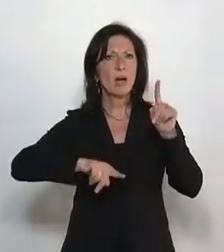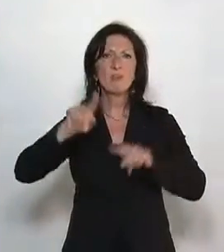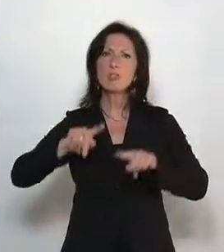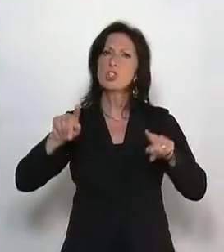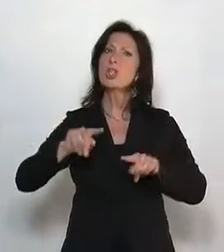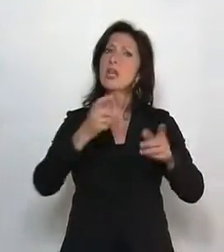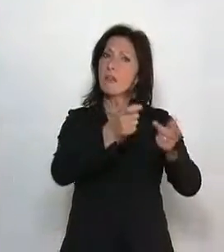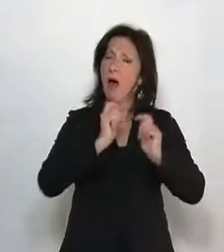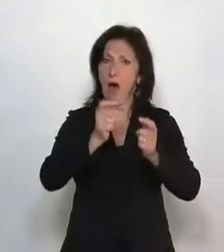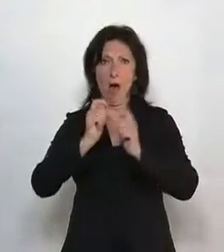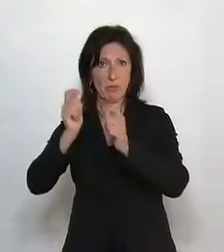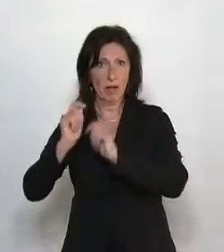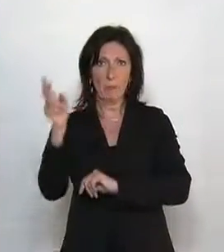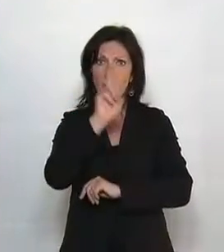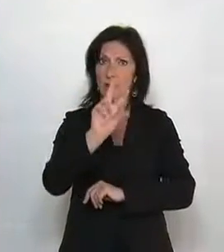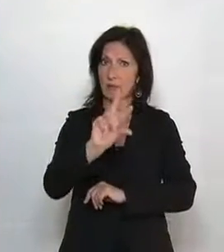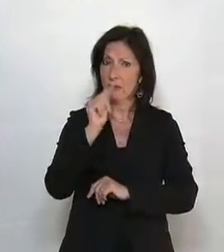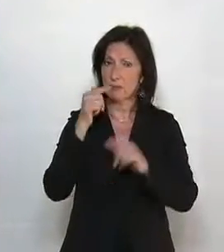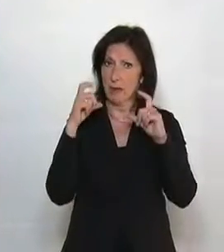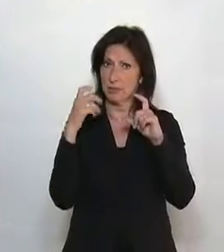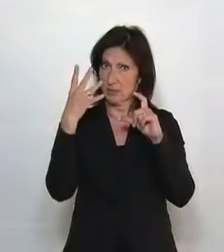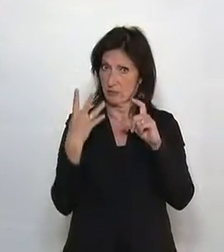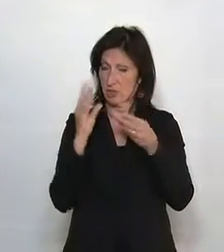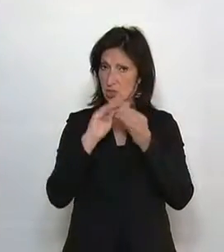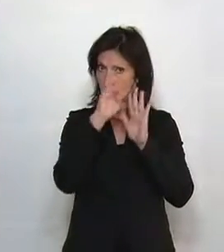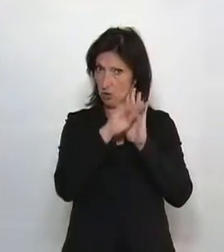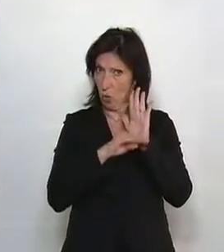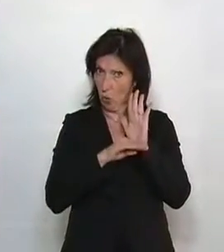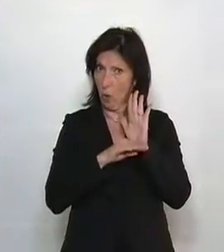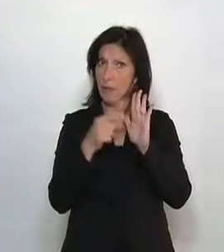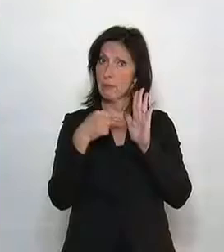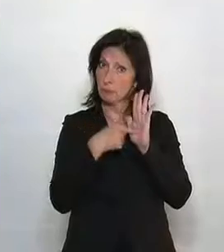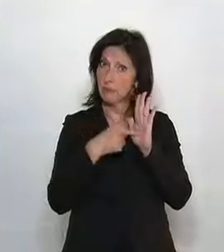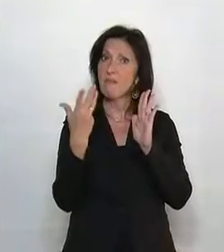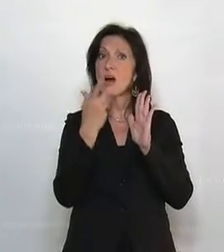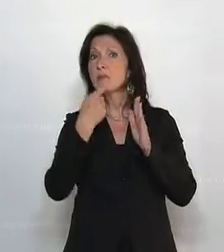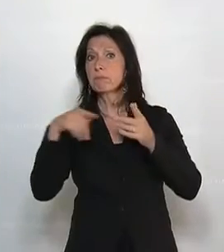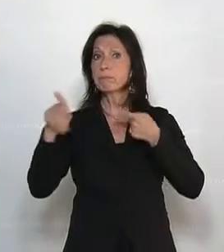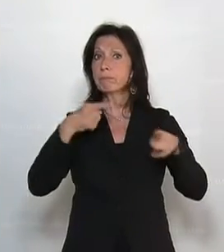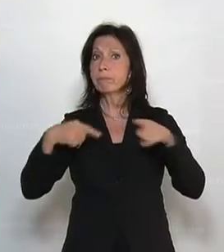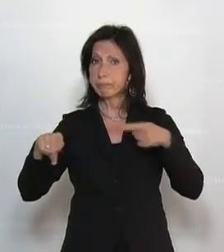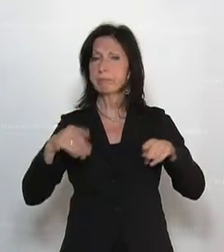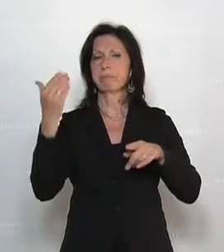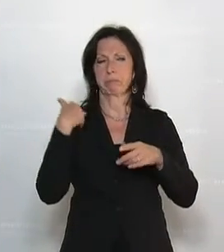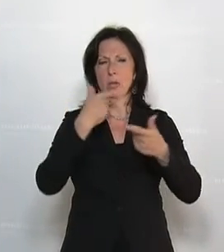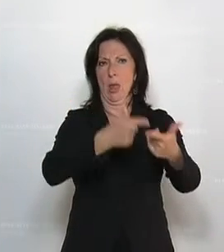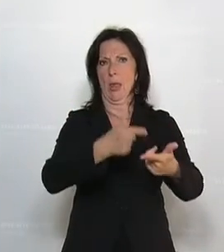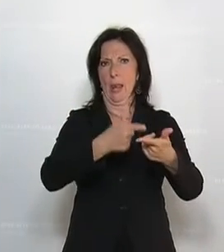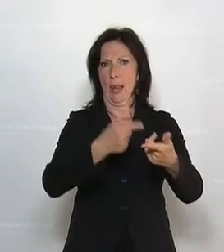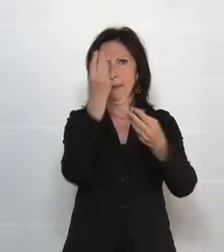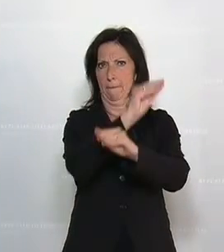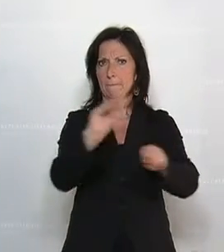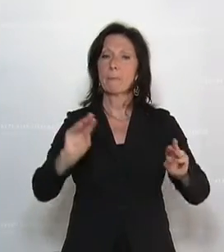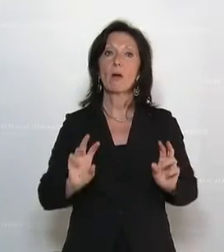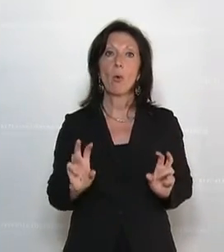ich gemäß § 23 Absatz 4 der Geschäftsordnung auf die im Sitzungssaal verteilten Mitteilungen verweisen. Der